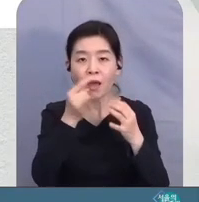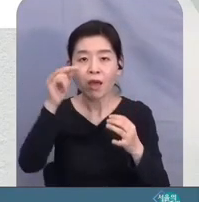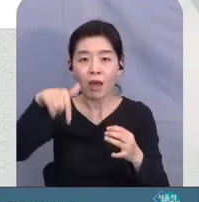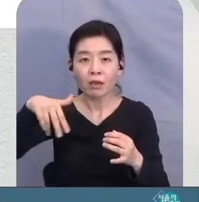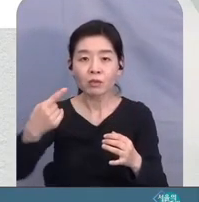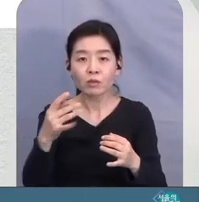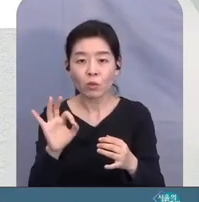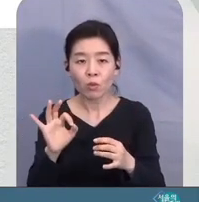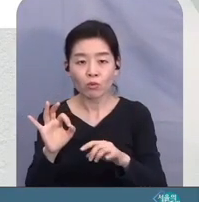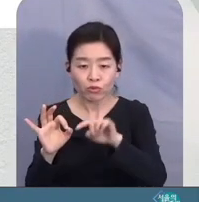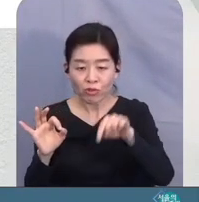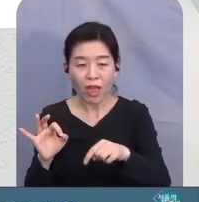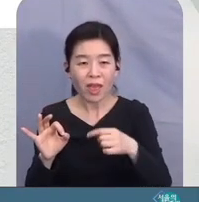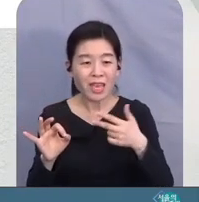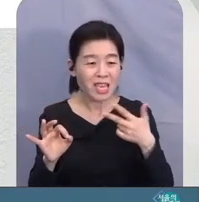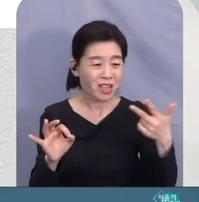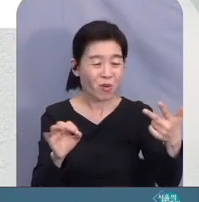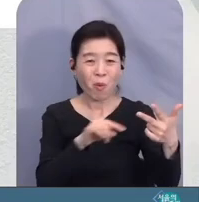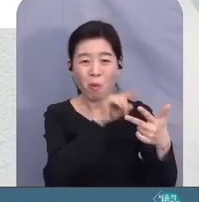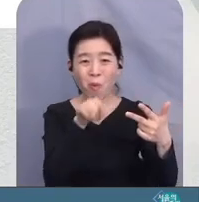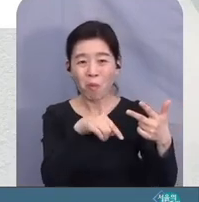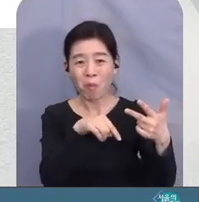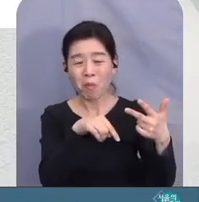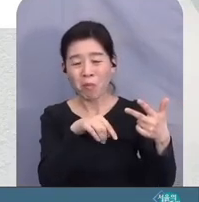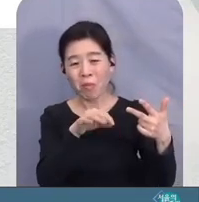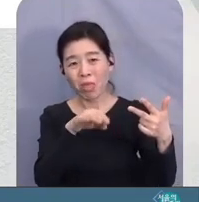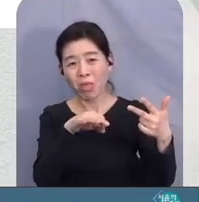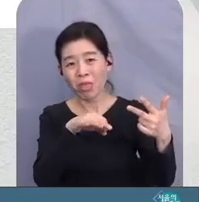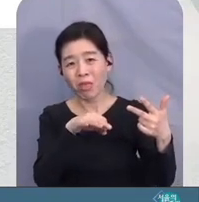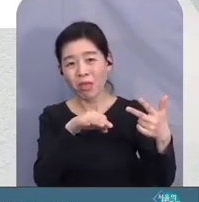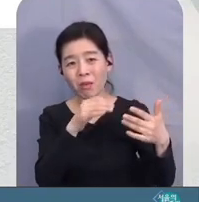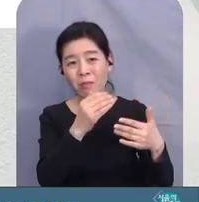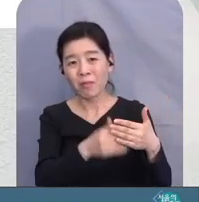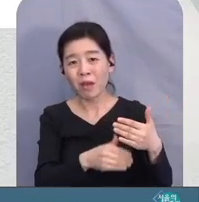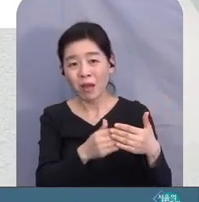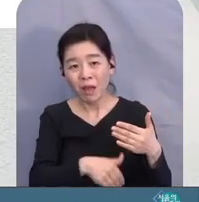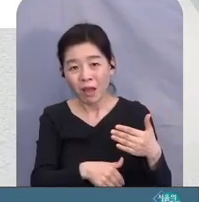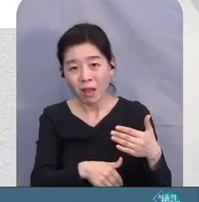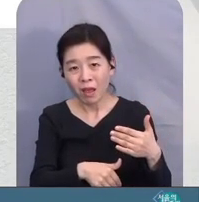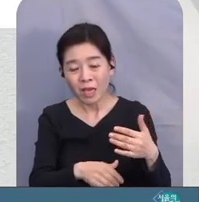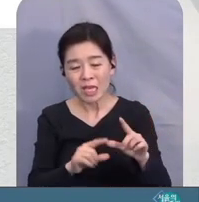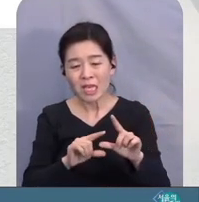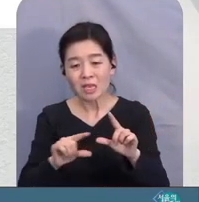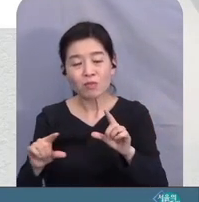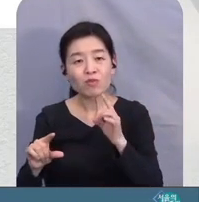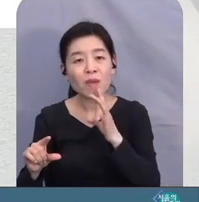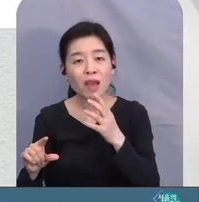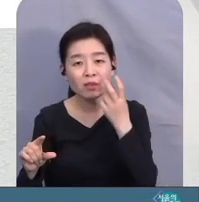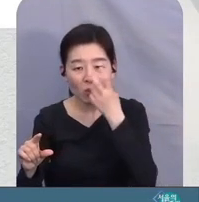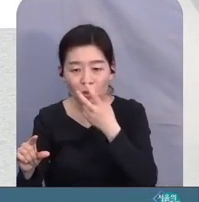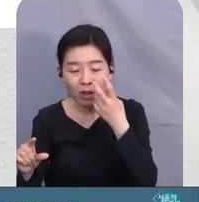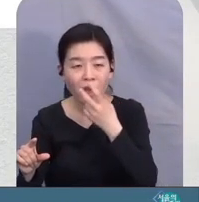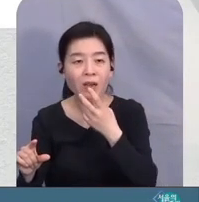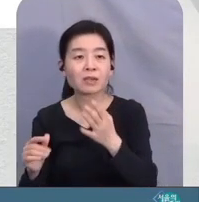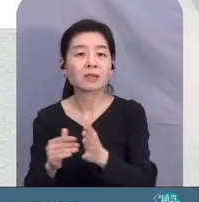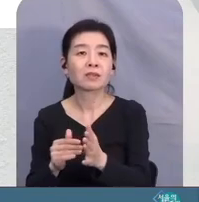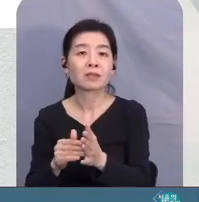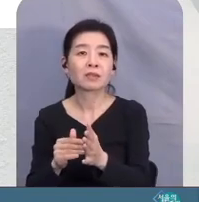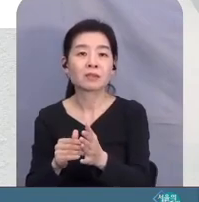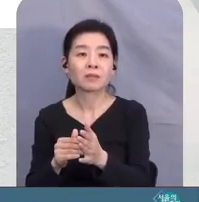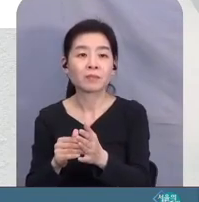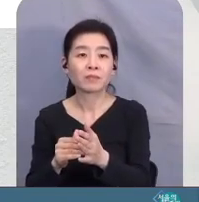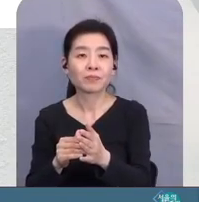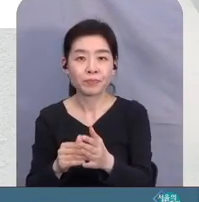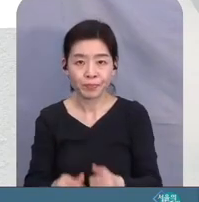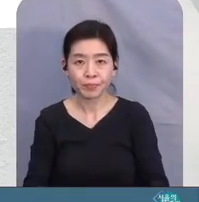오로지 7개만 핵종을 조사했고 그것도 극히 일부 탱크만 조사를 한 거예요. 이거